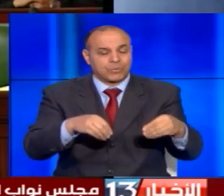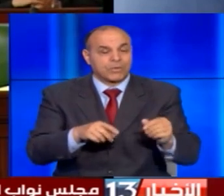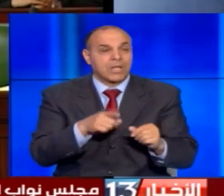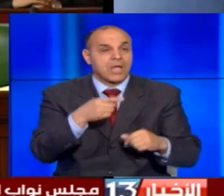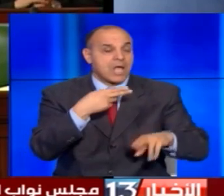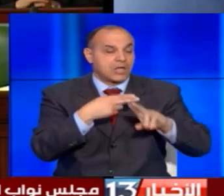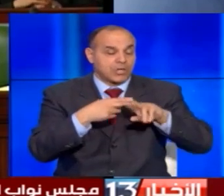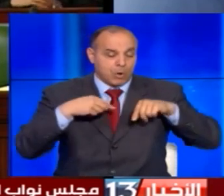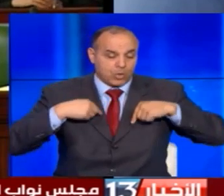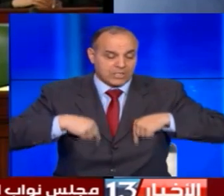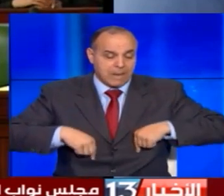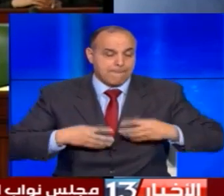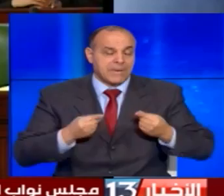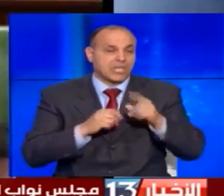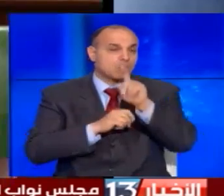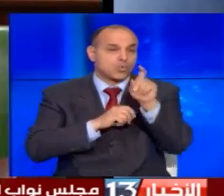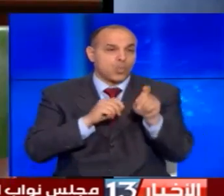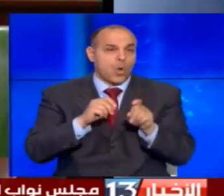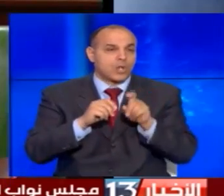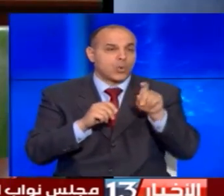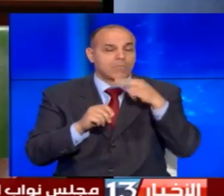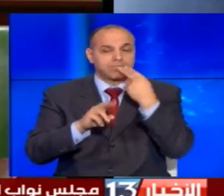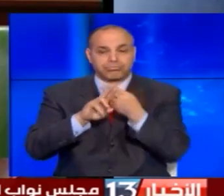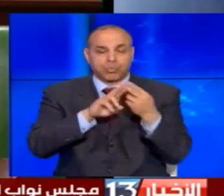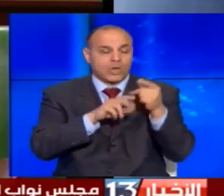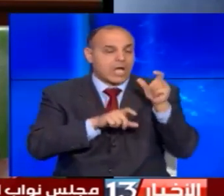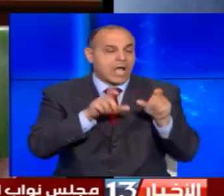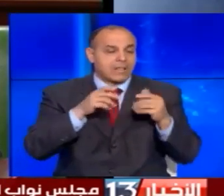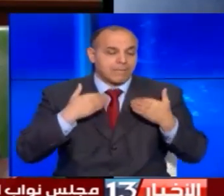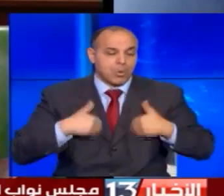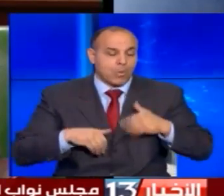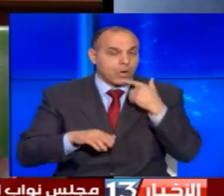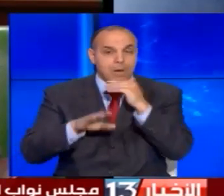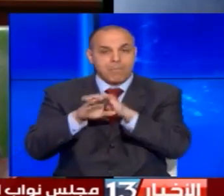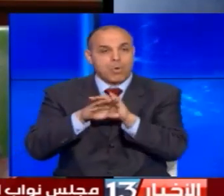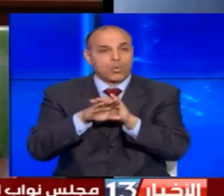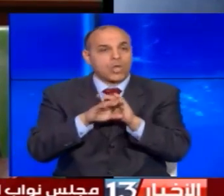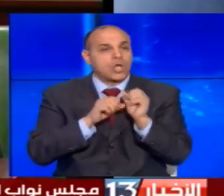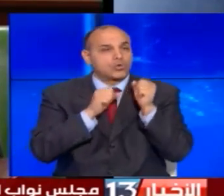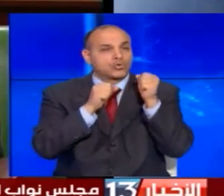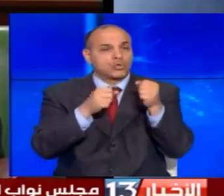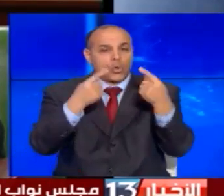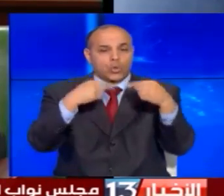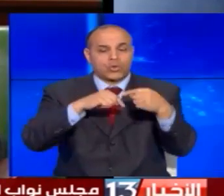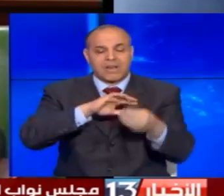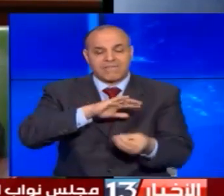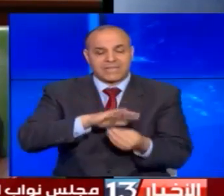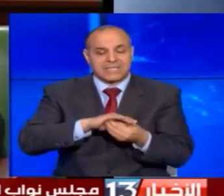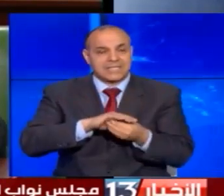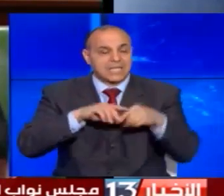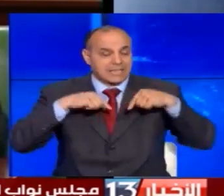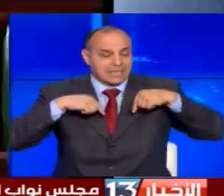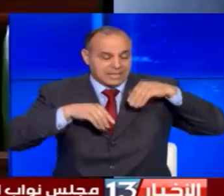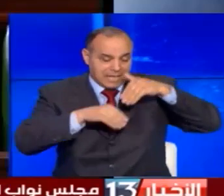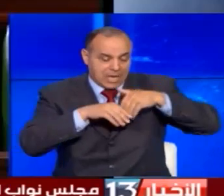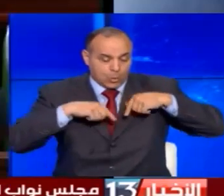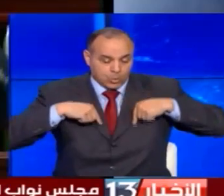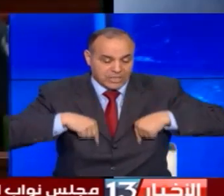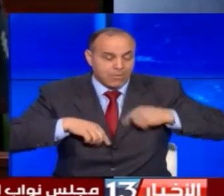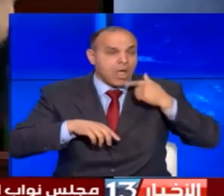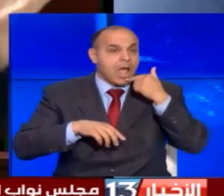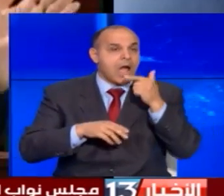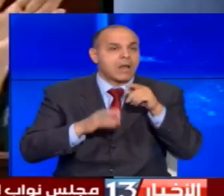أجاب الوزير على عدد من الأسئلة الشفاهية للنواب تعلقت أساسا بجهود مكافحة الفساد صلب الوزارة